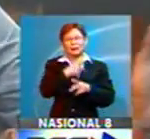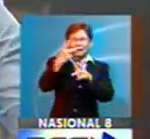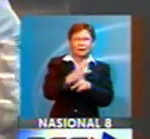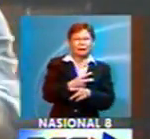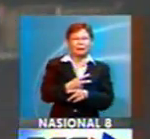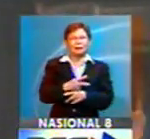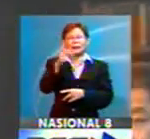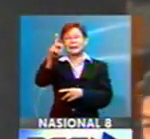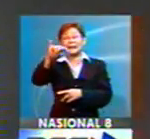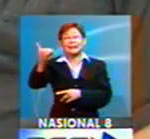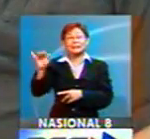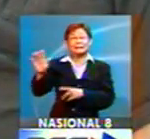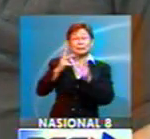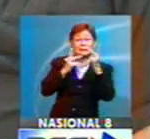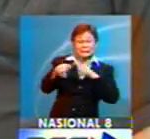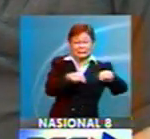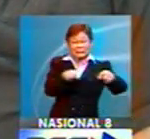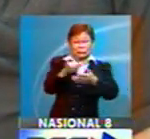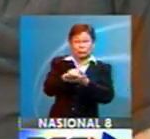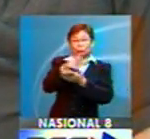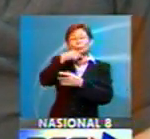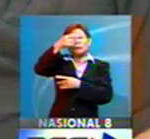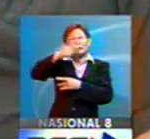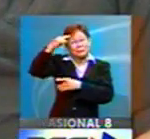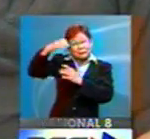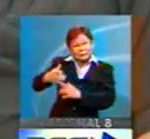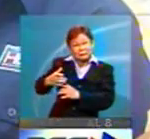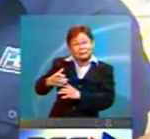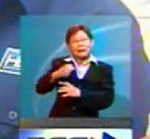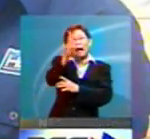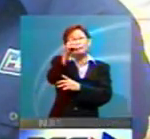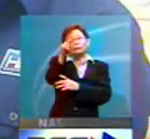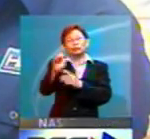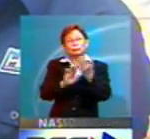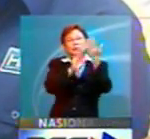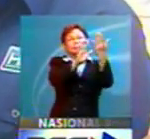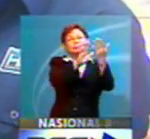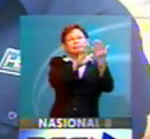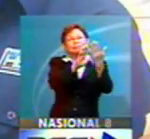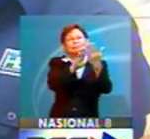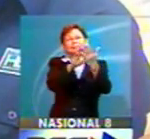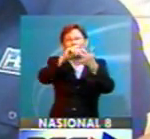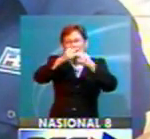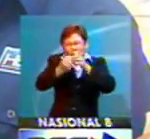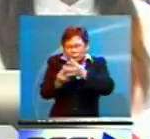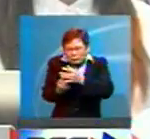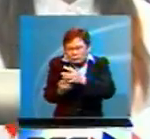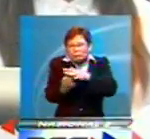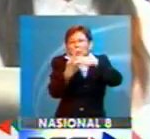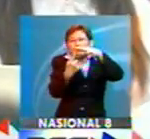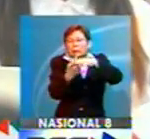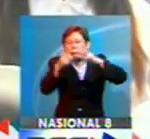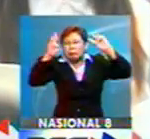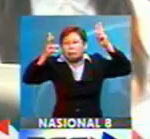kita... Ketuanya Khairi Jamaluddin berkata tindakan itu bagi menyatakan pendirian sayap UMNO terhadap isu yang telah membangkitkan kebimbangan dalam